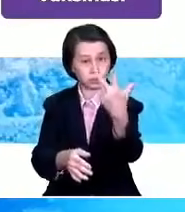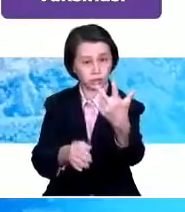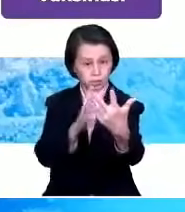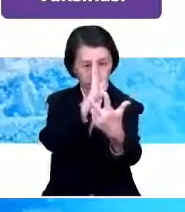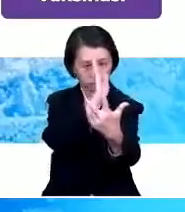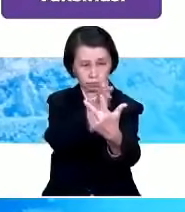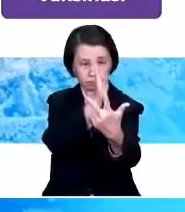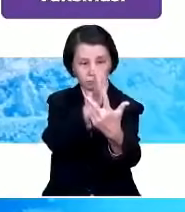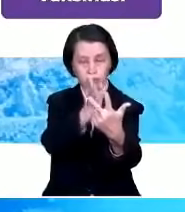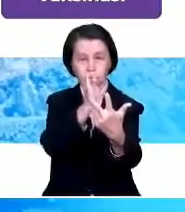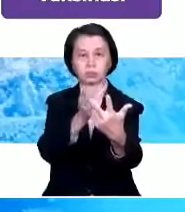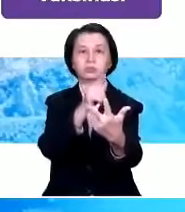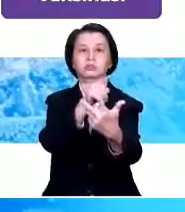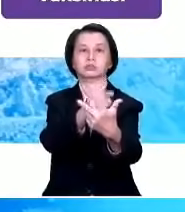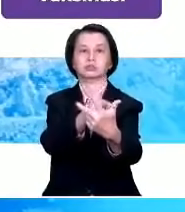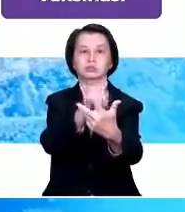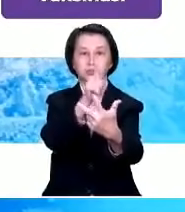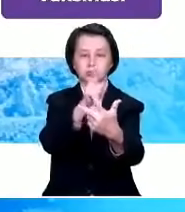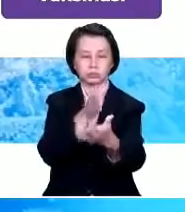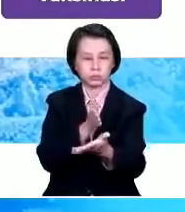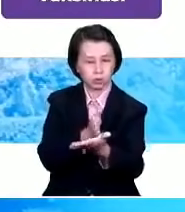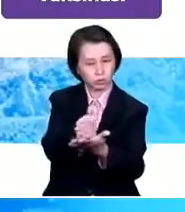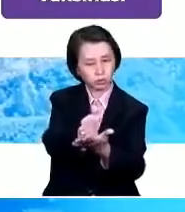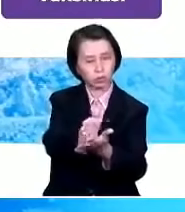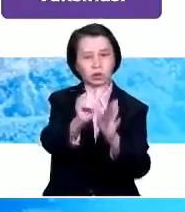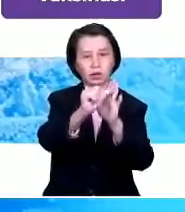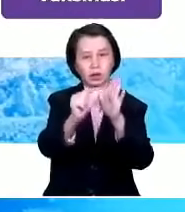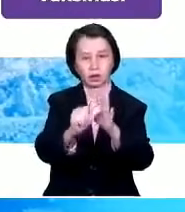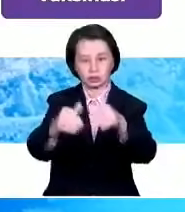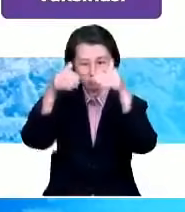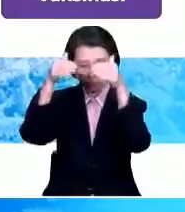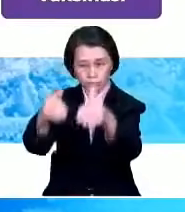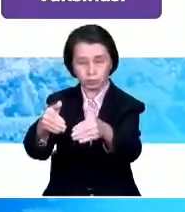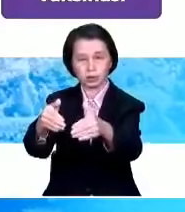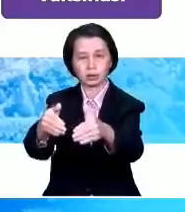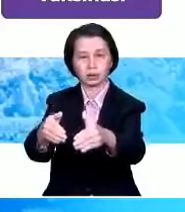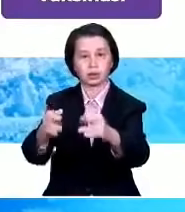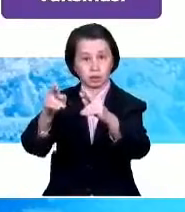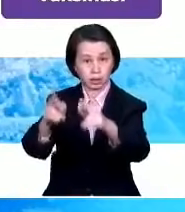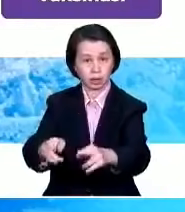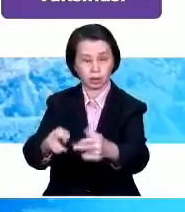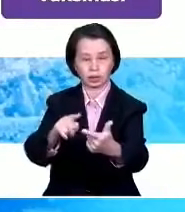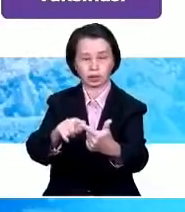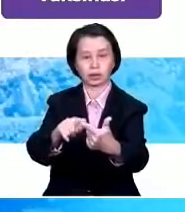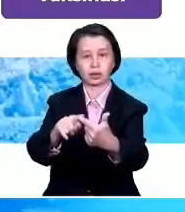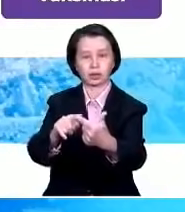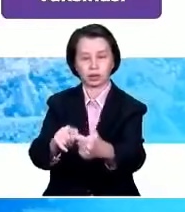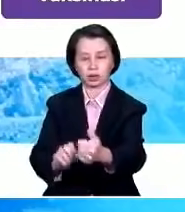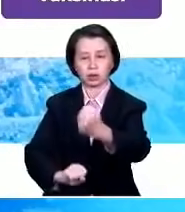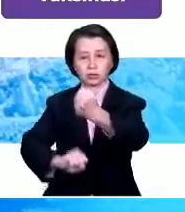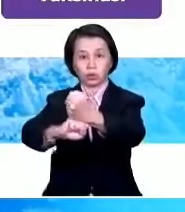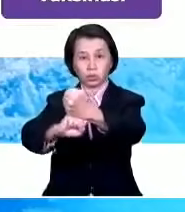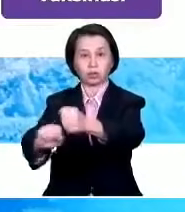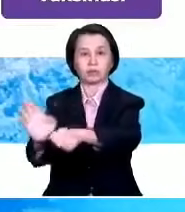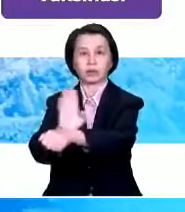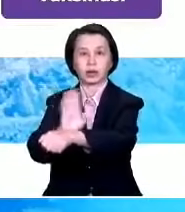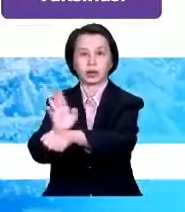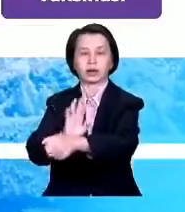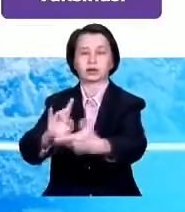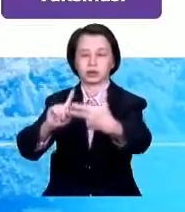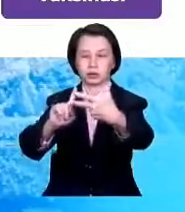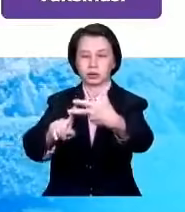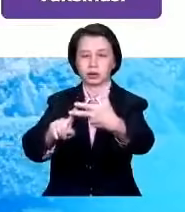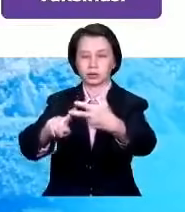utama, iaitu meneruskan agenda prihatin rakyat, menyokong perniagaan